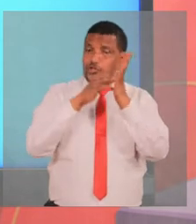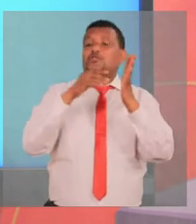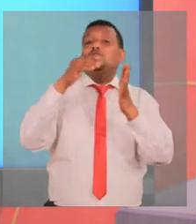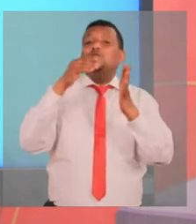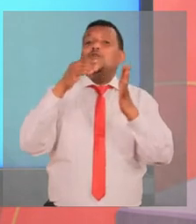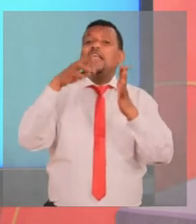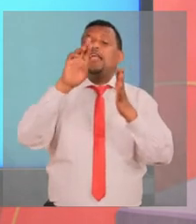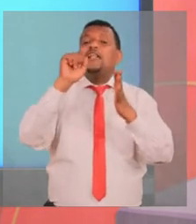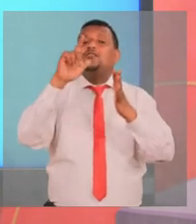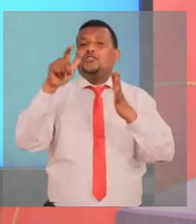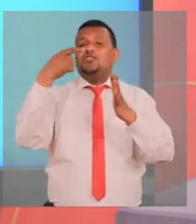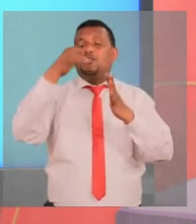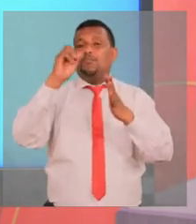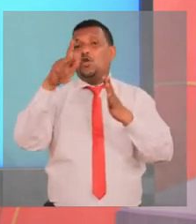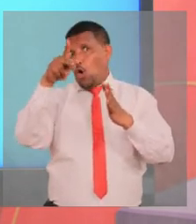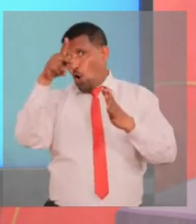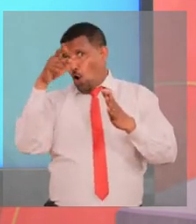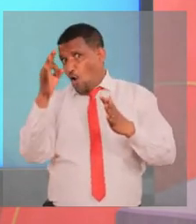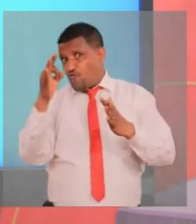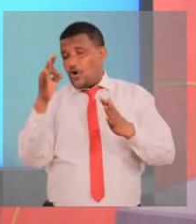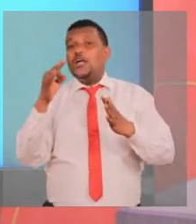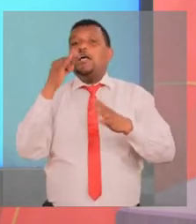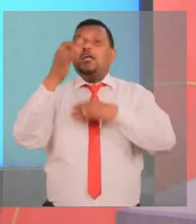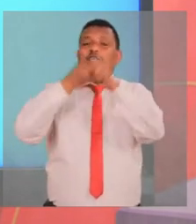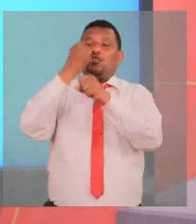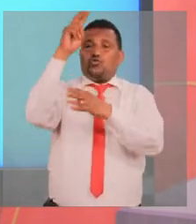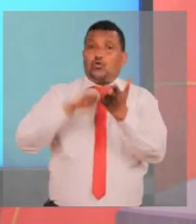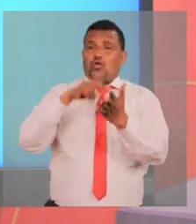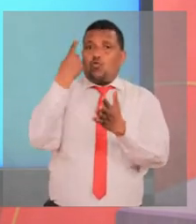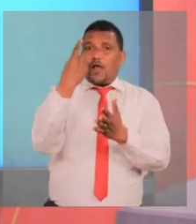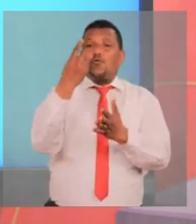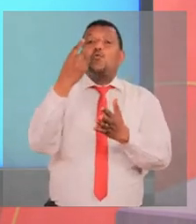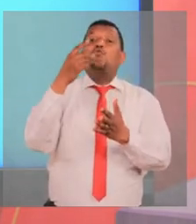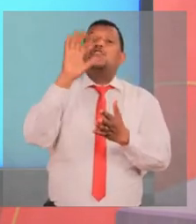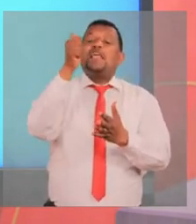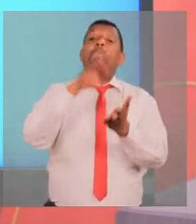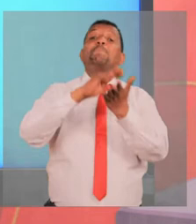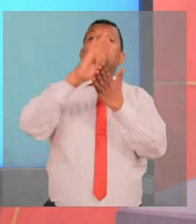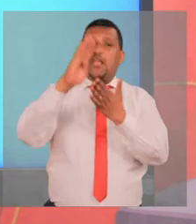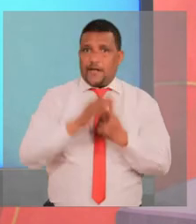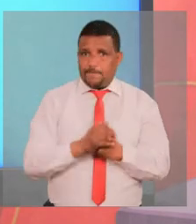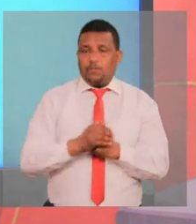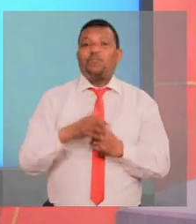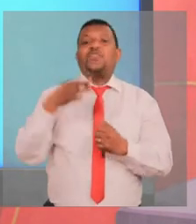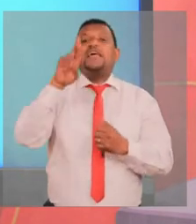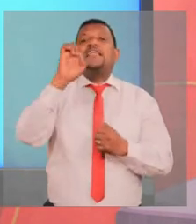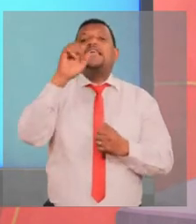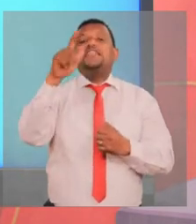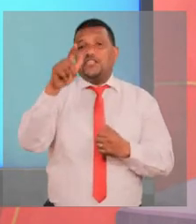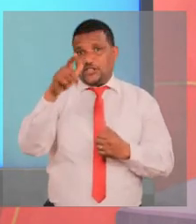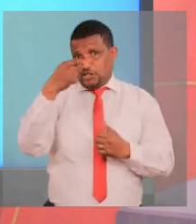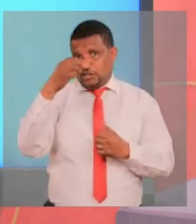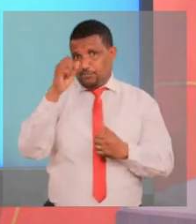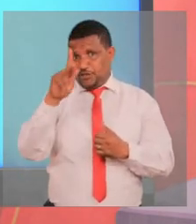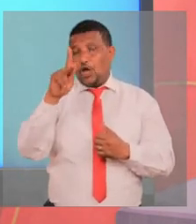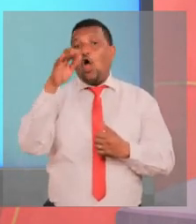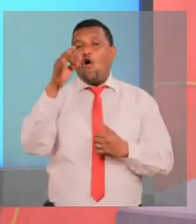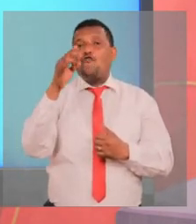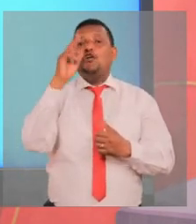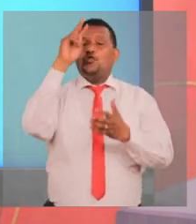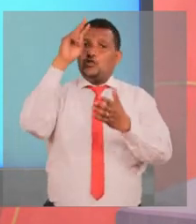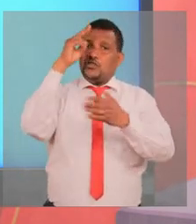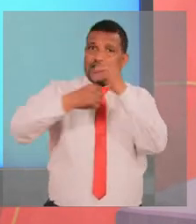इस बीच बॉयज ए टेंपल इन एंड विभाग के चौधरी टीम ऑफ द ईयर